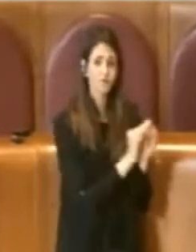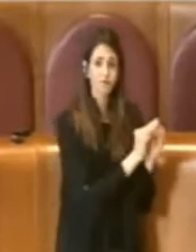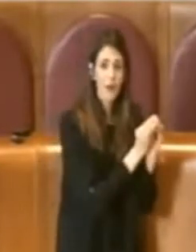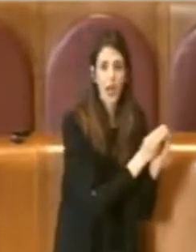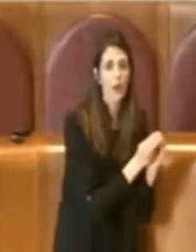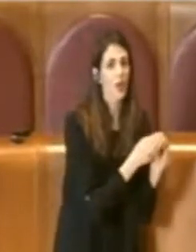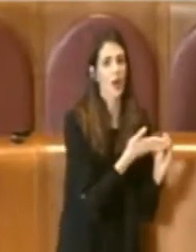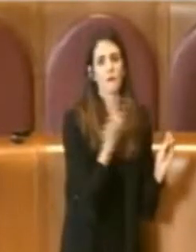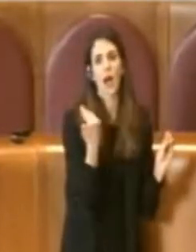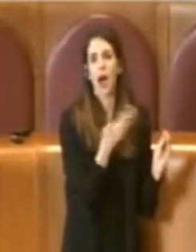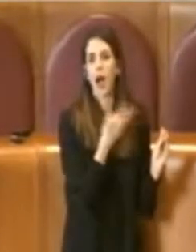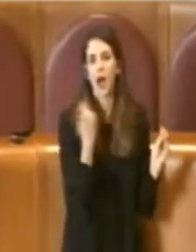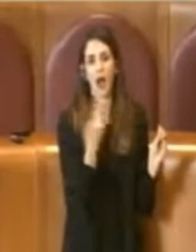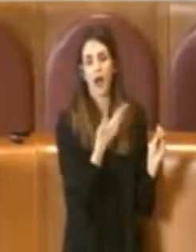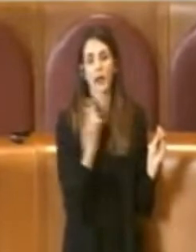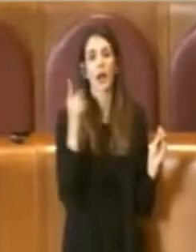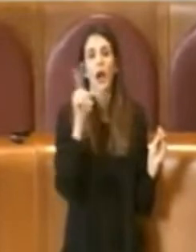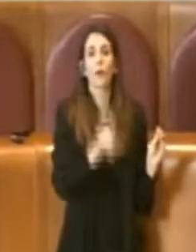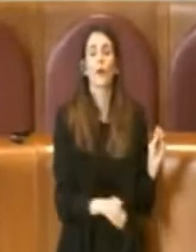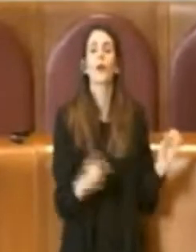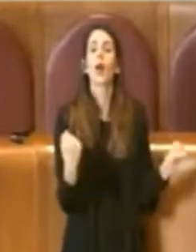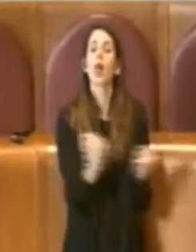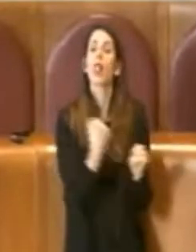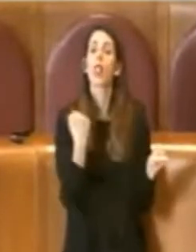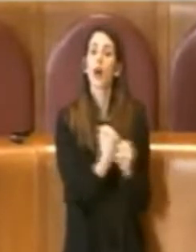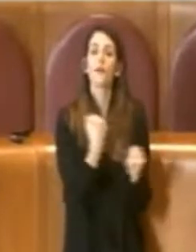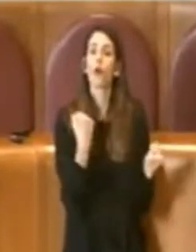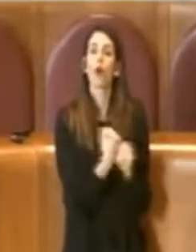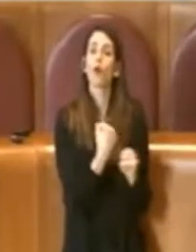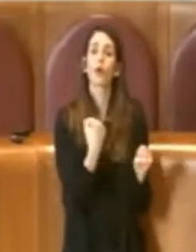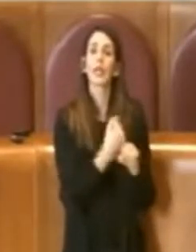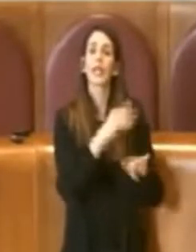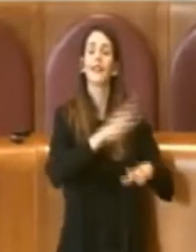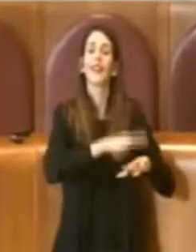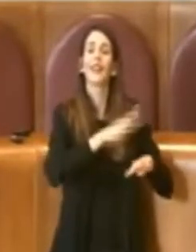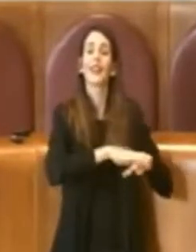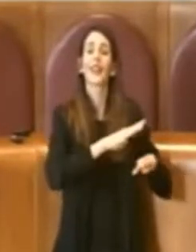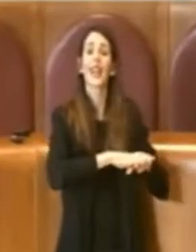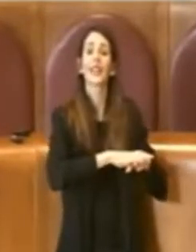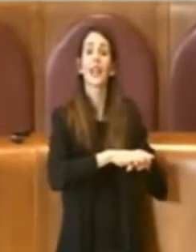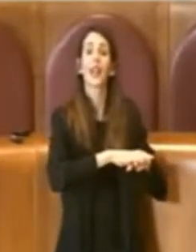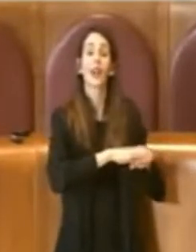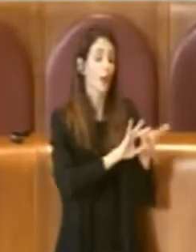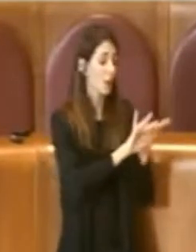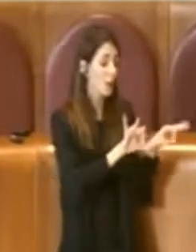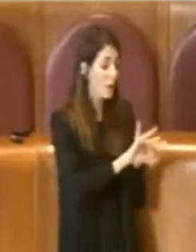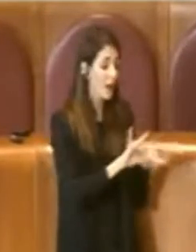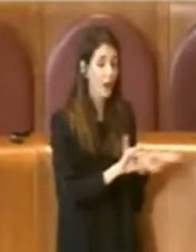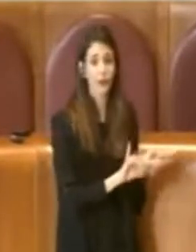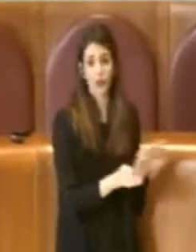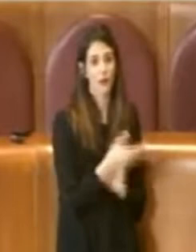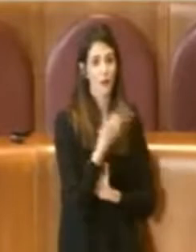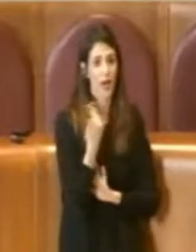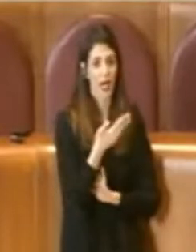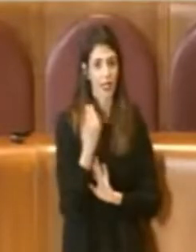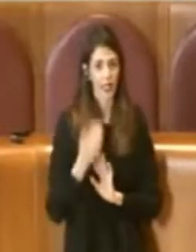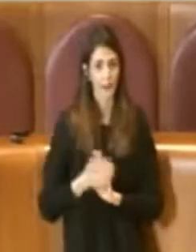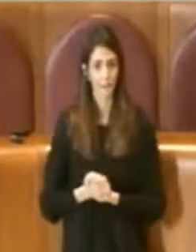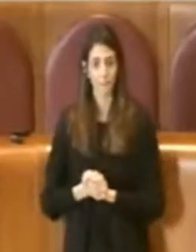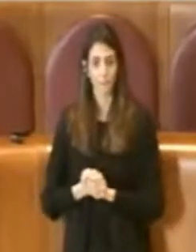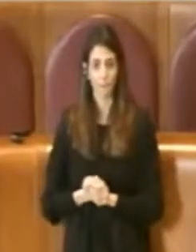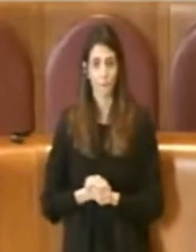per mancanza di lavori sulla rete di distribuzione, ormai chiaramente